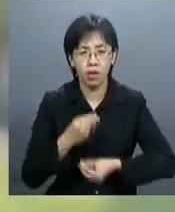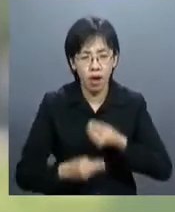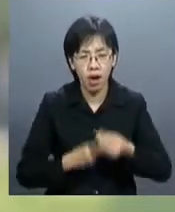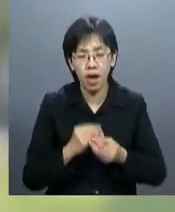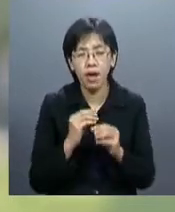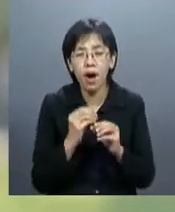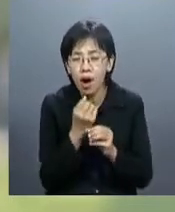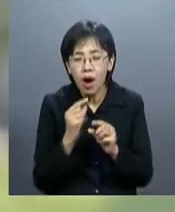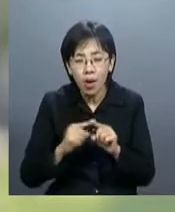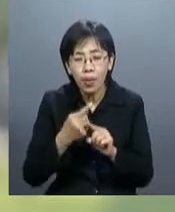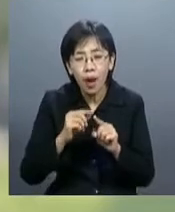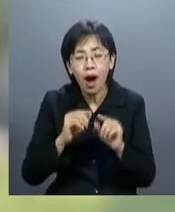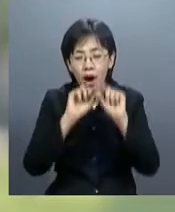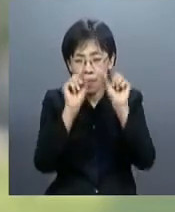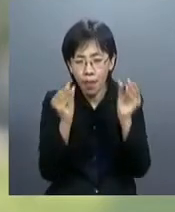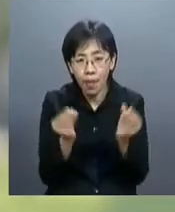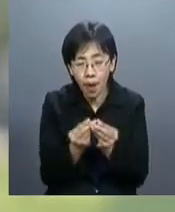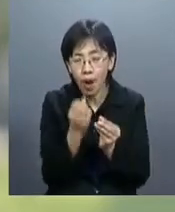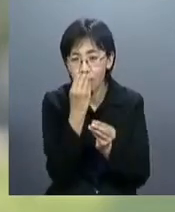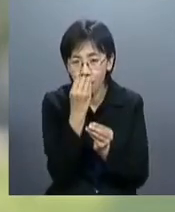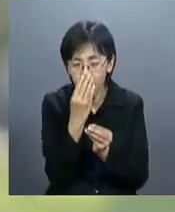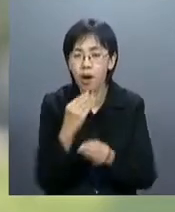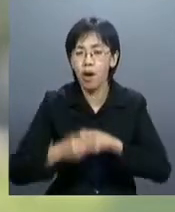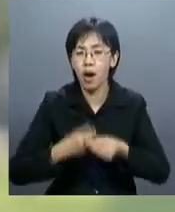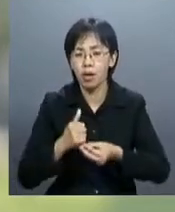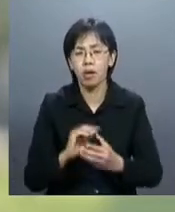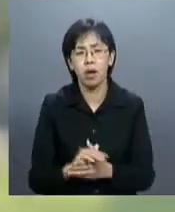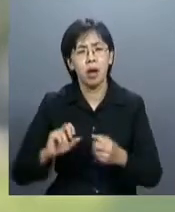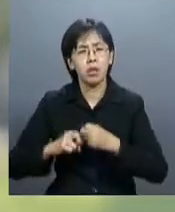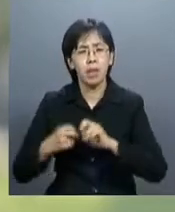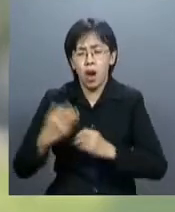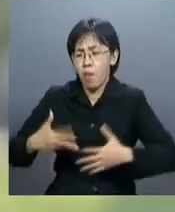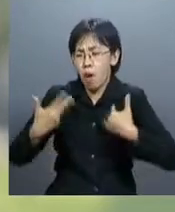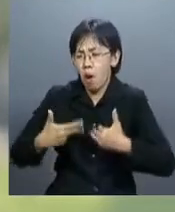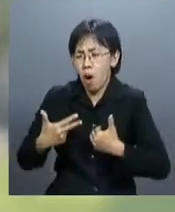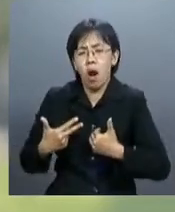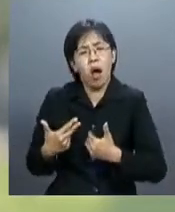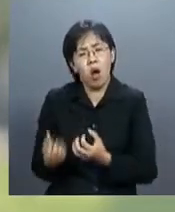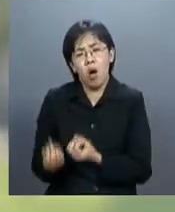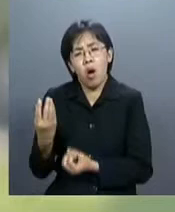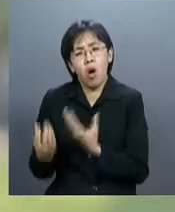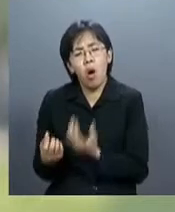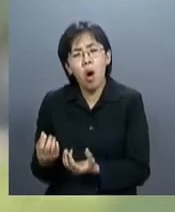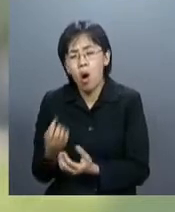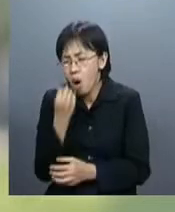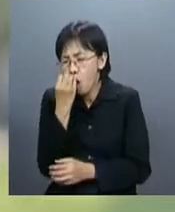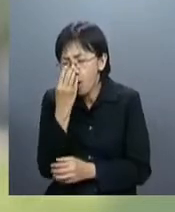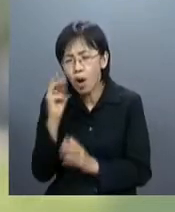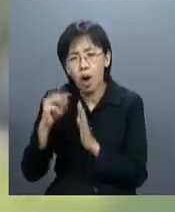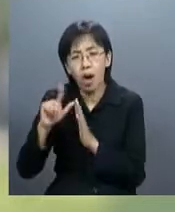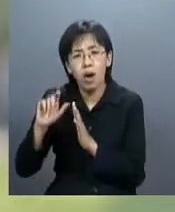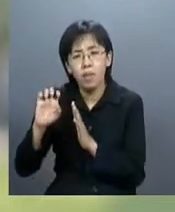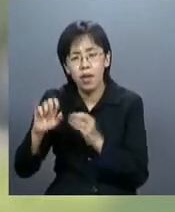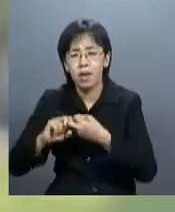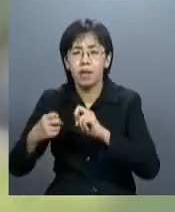งมาลัยดอกมะลิแต่ในขณะเดียวกันภัยแล้งที่กำลังเกิดขึ้นก็ส่งผลกระทบต่อสวนดอกมะลิด้วยเช่นกันนะคะติดตามเสียงสะ